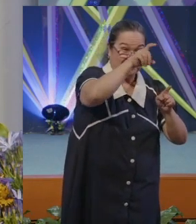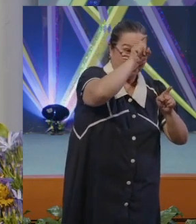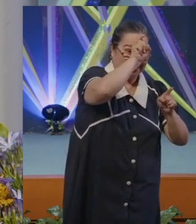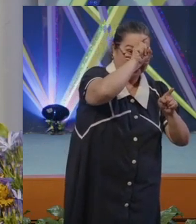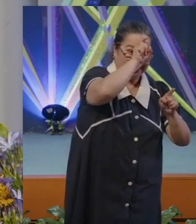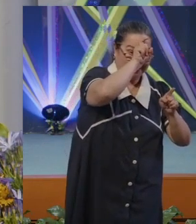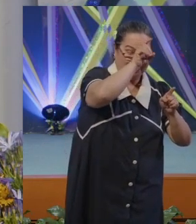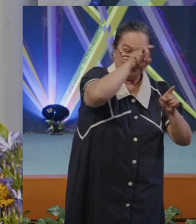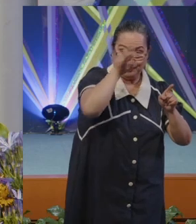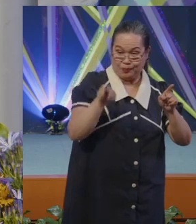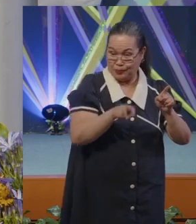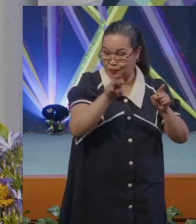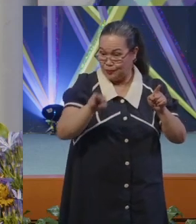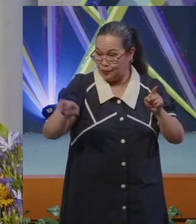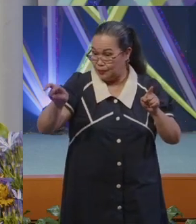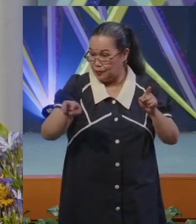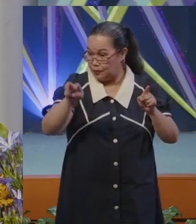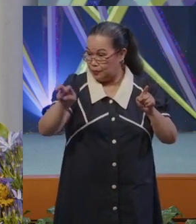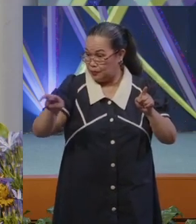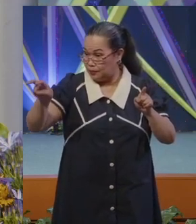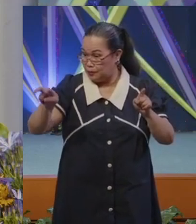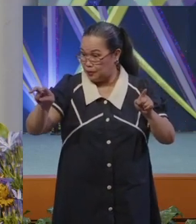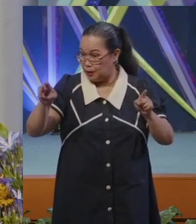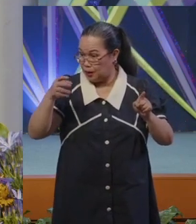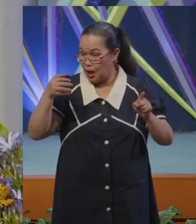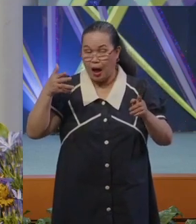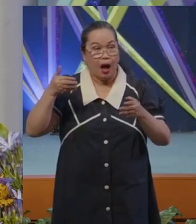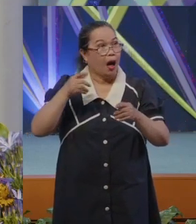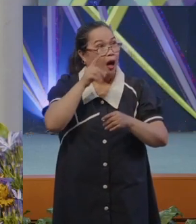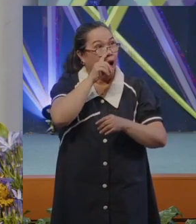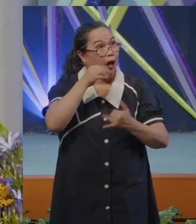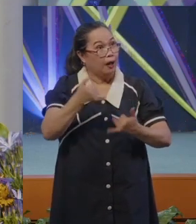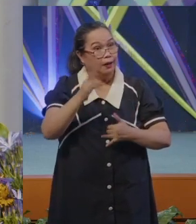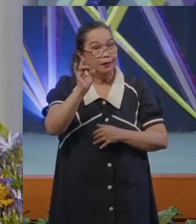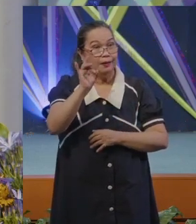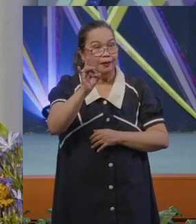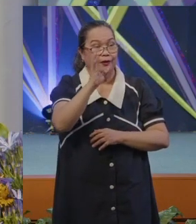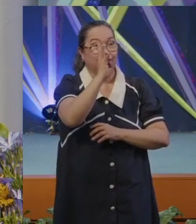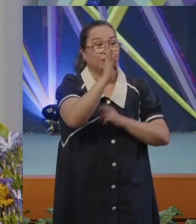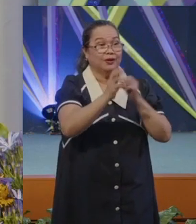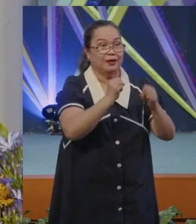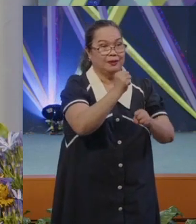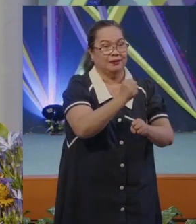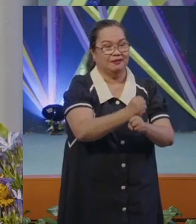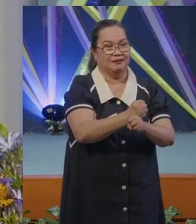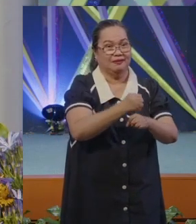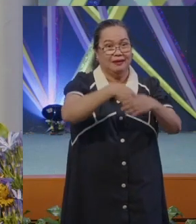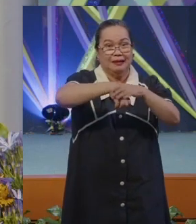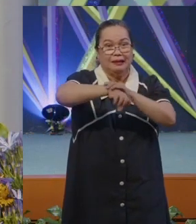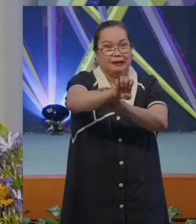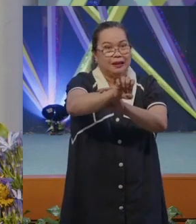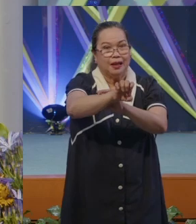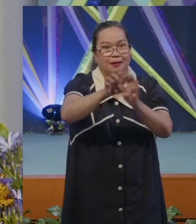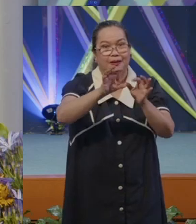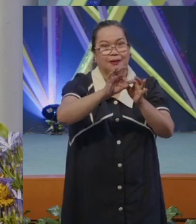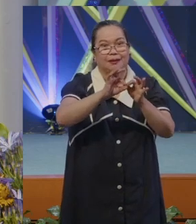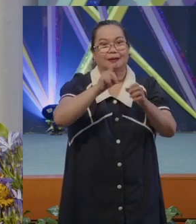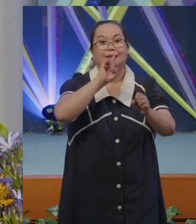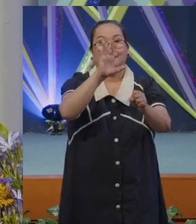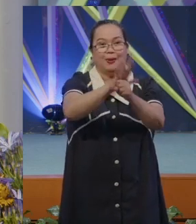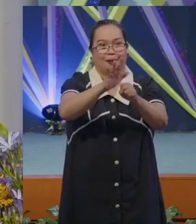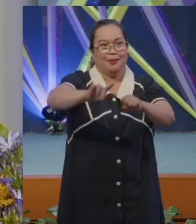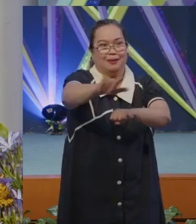sa wilderness. So 80 na siya. Nung papasok sila sa Promised Land.